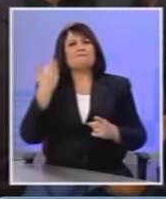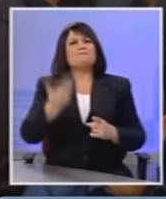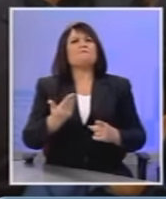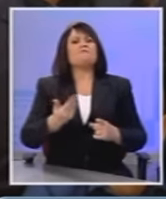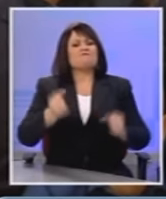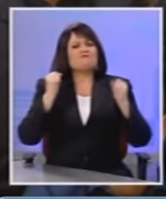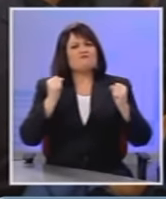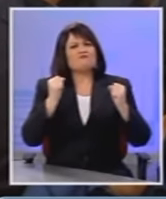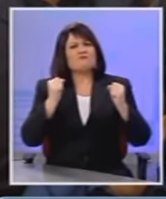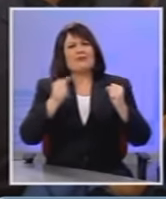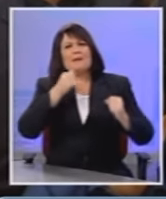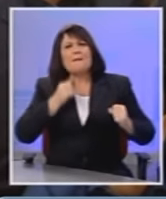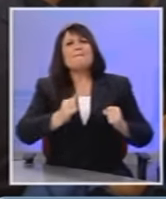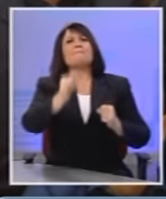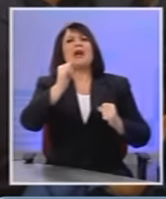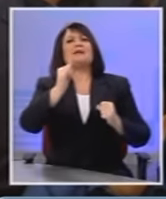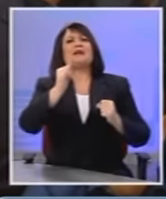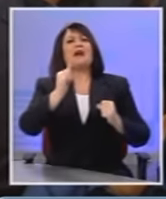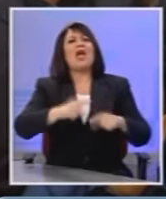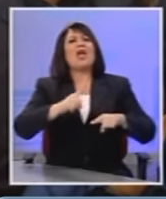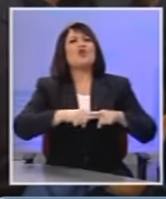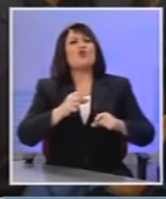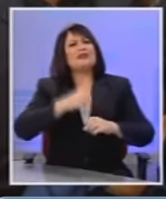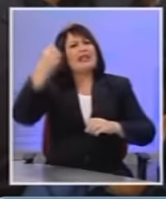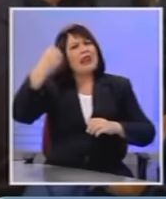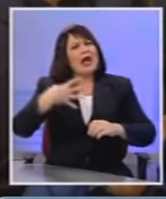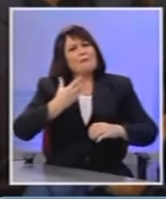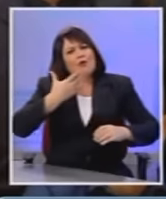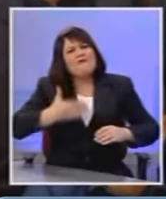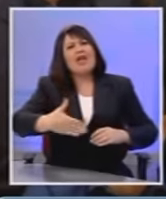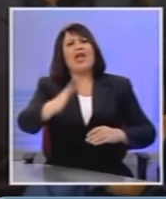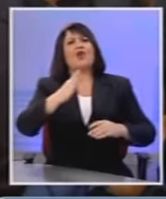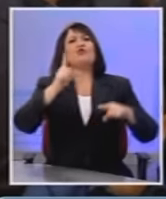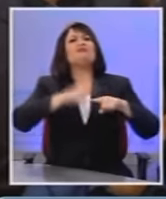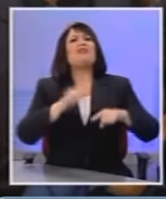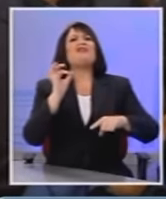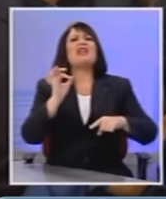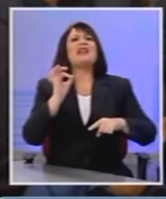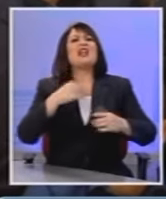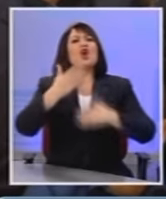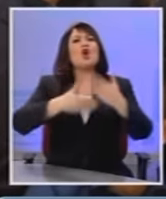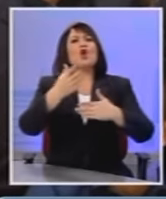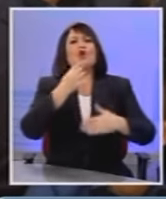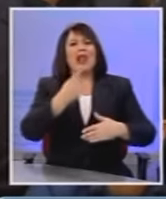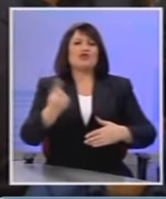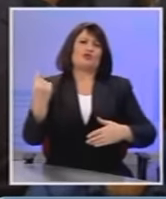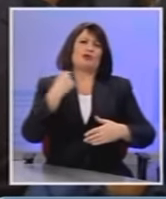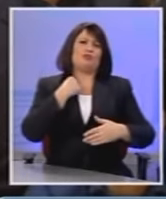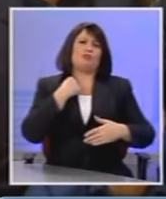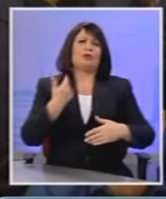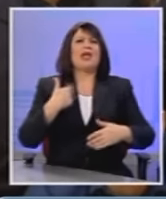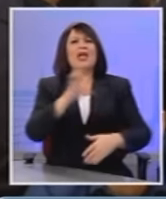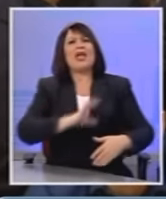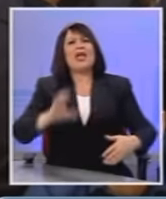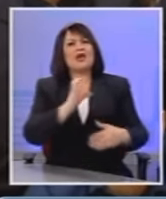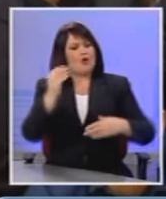το ανέσπερο με πνεύμα της φυλής. Καιρούς και χρόνους με έλεγες χαμένο. Με γύρεψες, τα στήθια σου